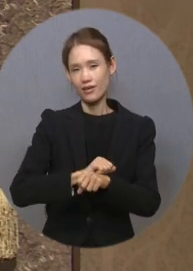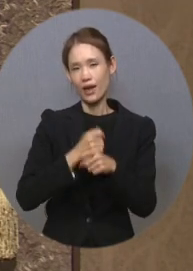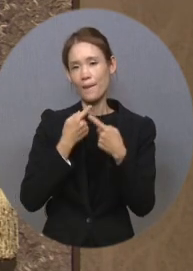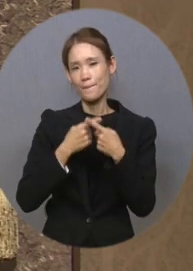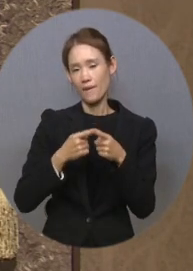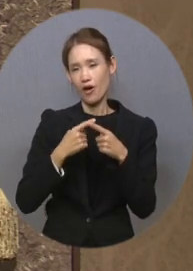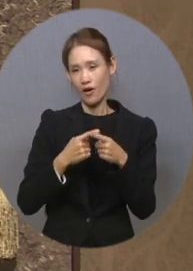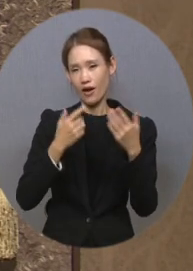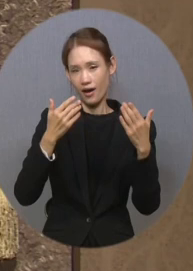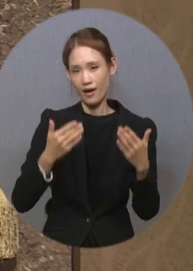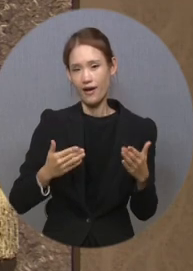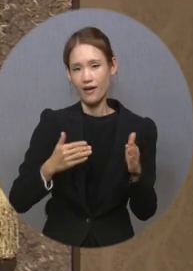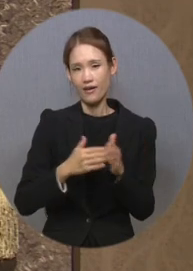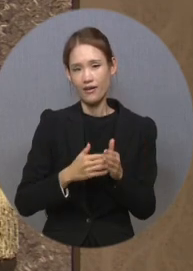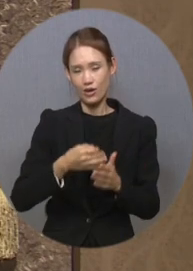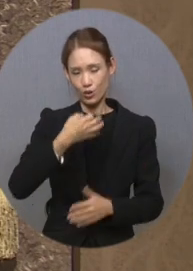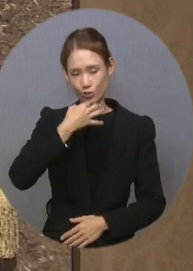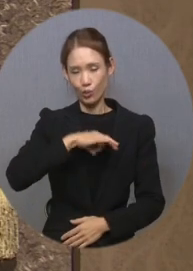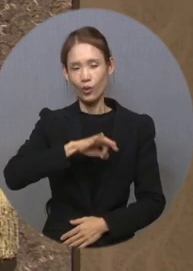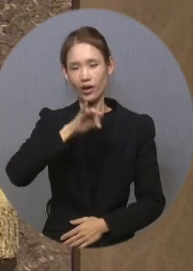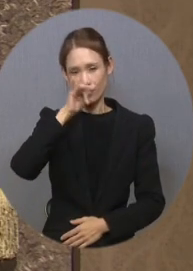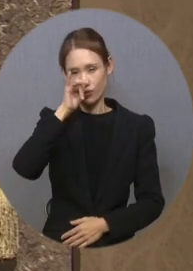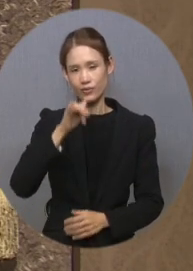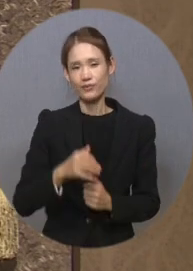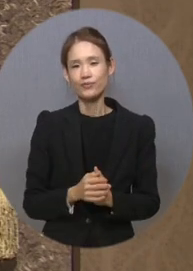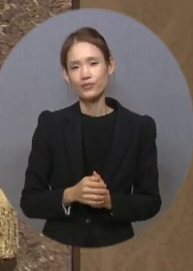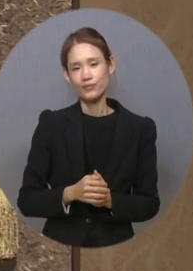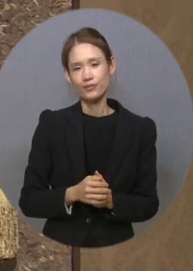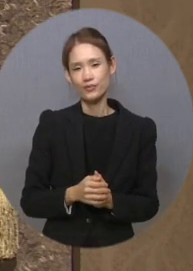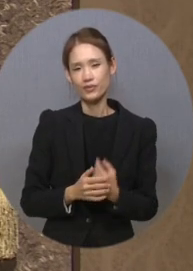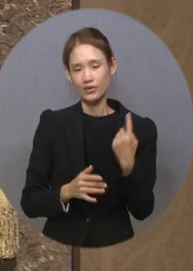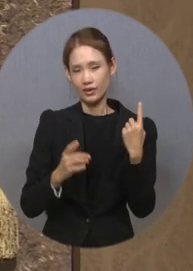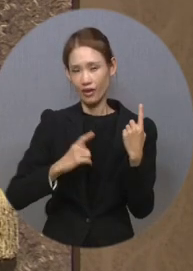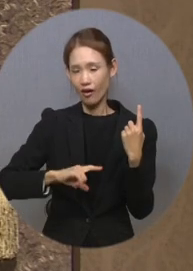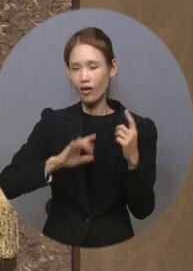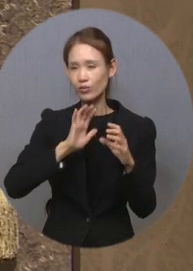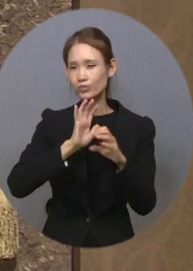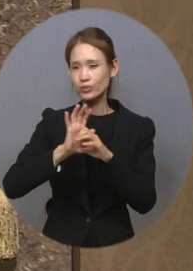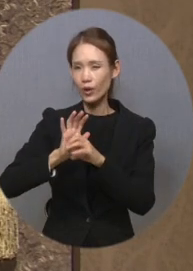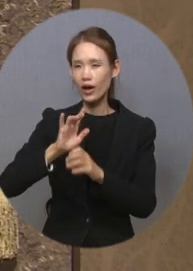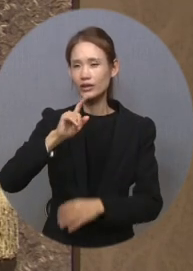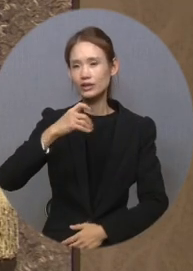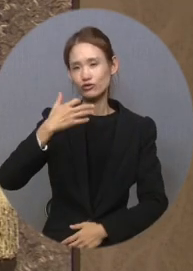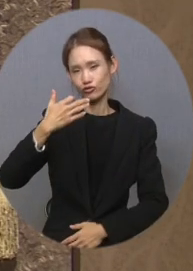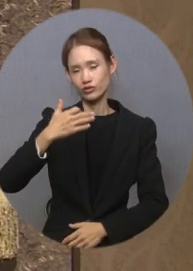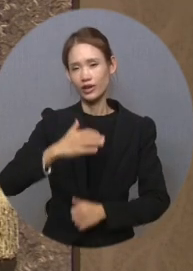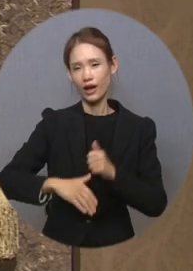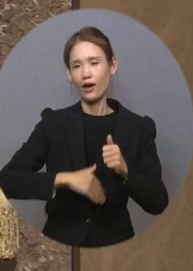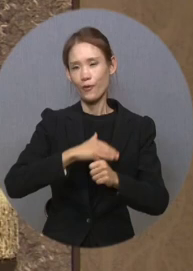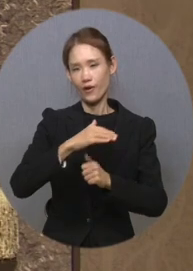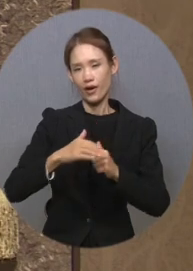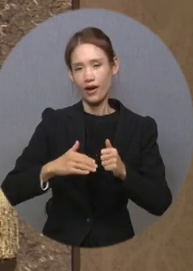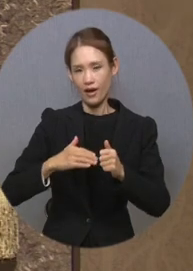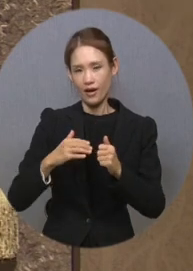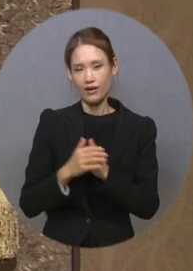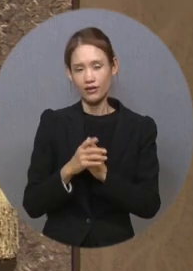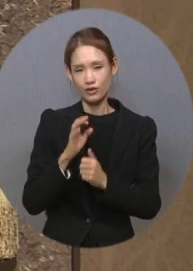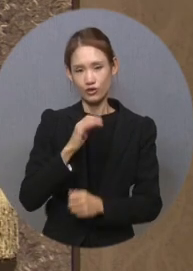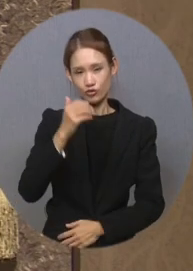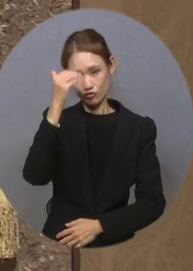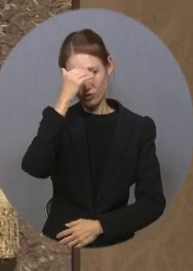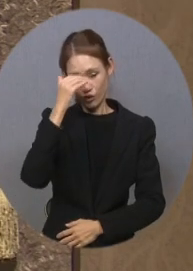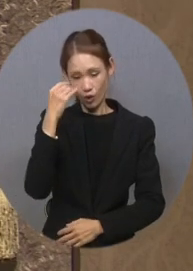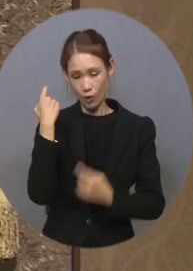해주십니다. 그래서 그건 하나의 보람이 있고요. 또 하나가 이제 이런 코로나 상황에서도 여수의